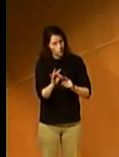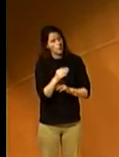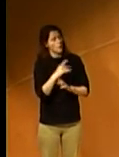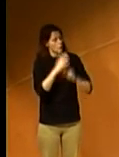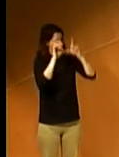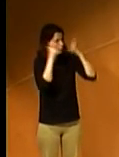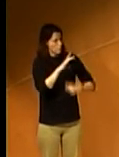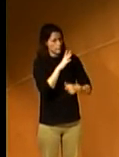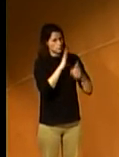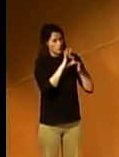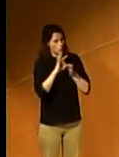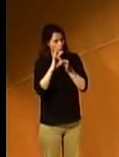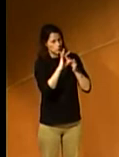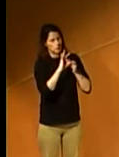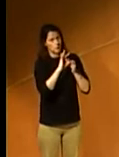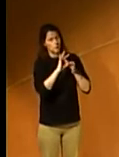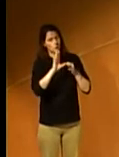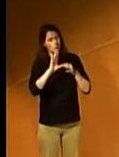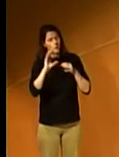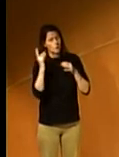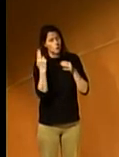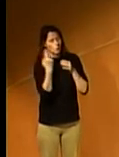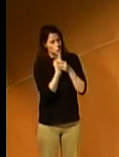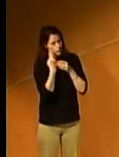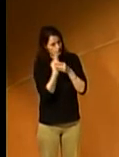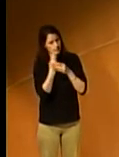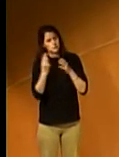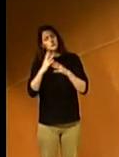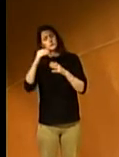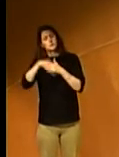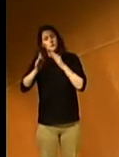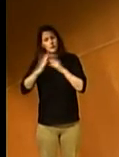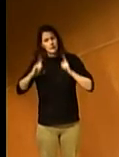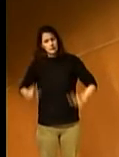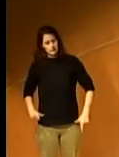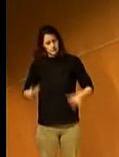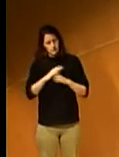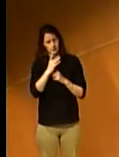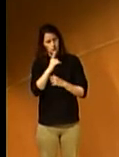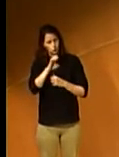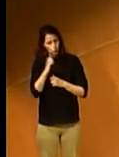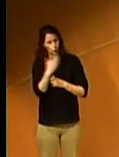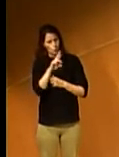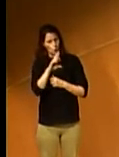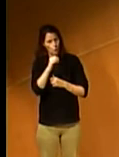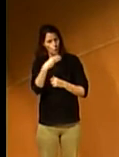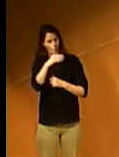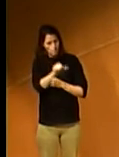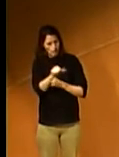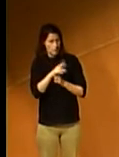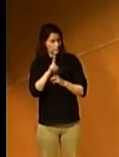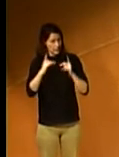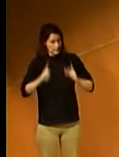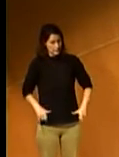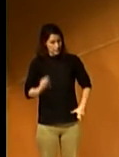de l'ULIS, du lycée des métiers Jacques de Roma, dans le Lot-et-Garonne, le lycée que j'ai le privilège